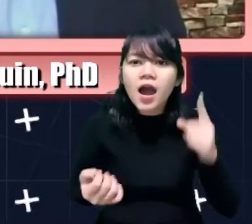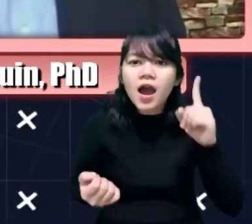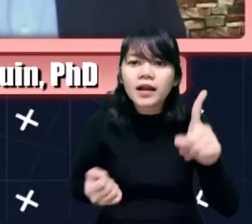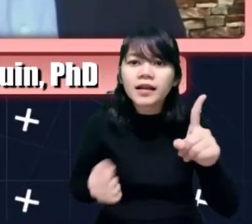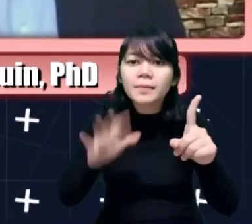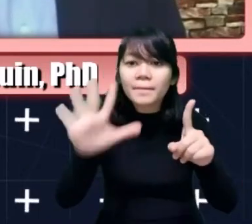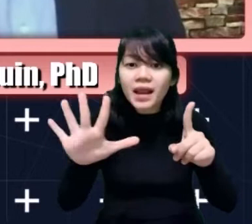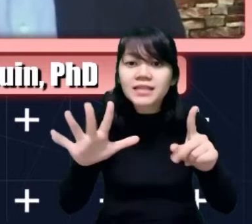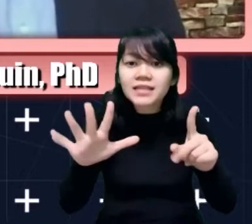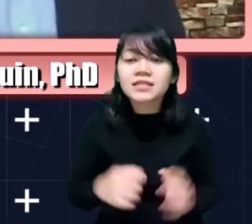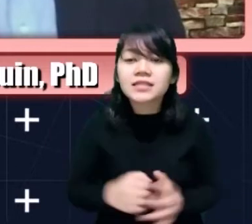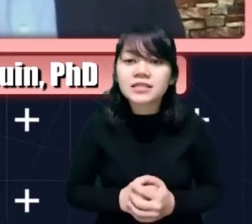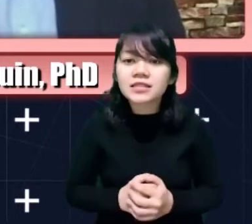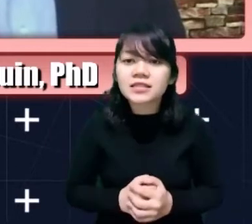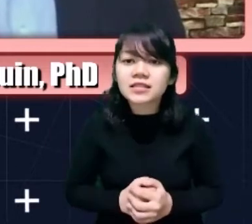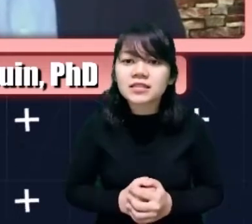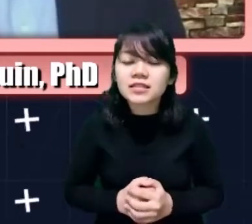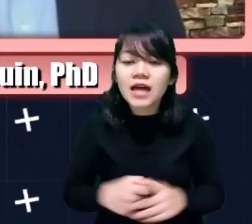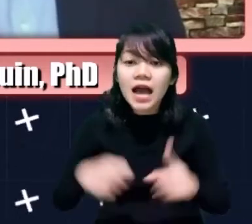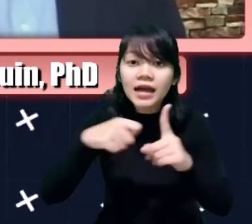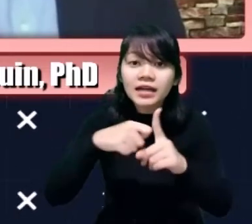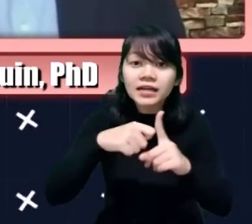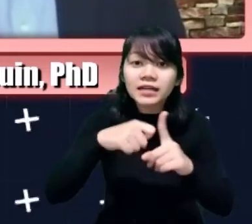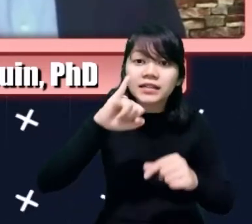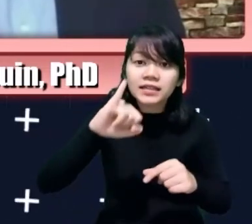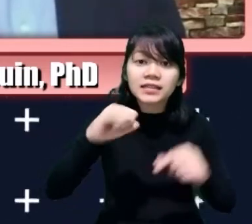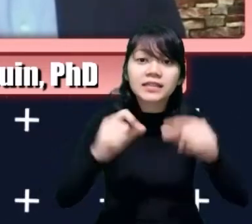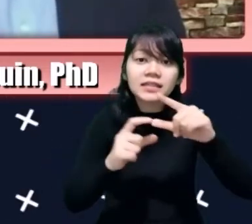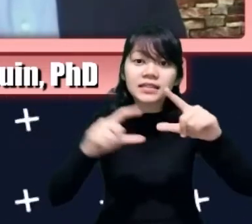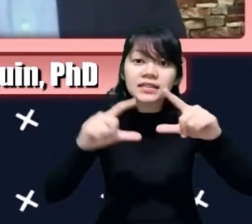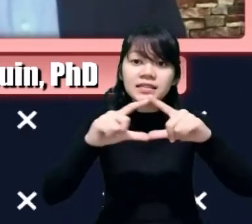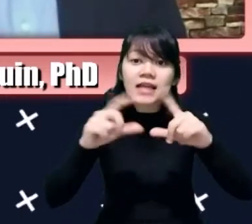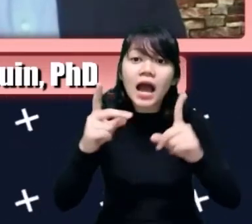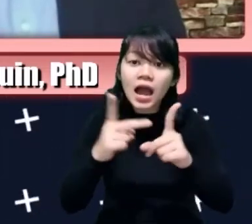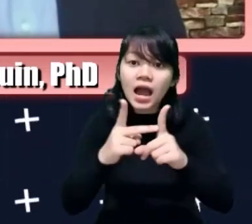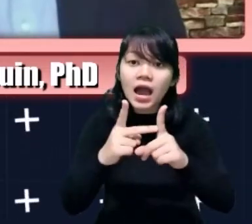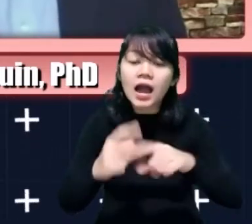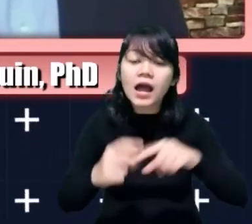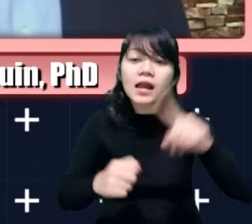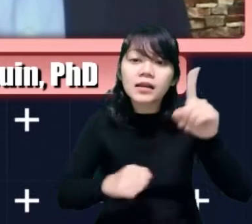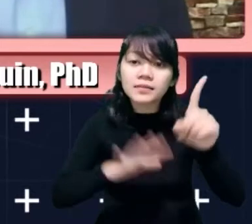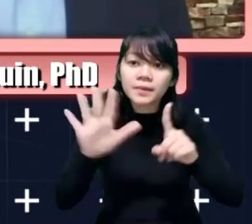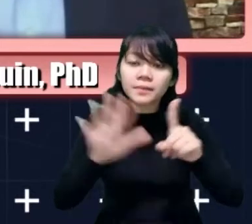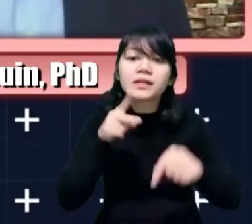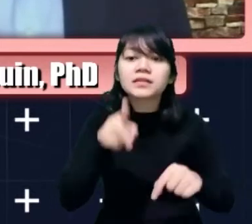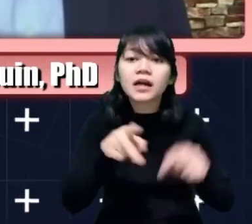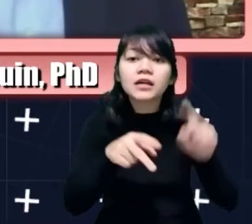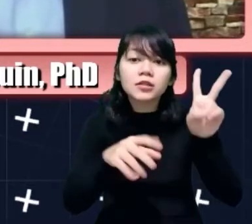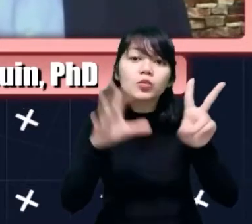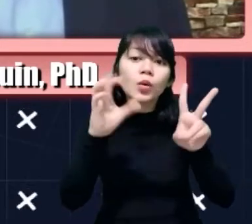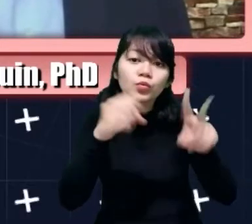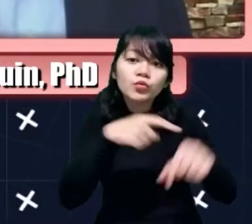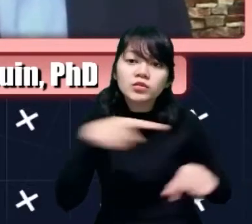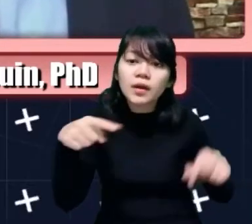ayat yang ke-20 dan ayat yang ke-29 tentang binatang yang tidak boleh memakan binatang